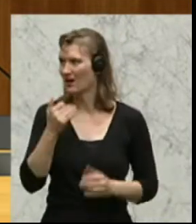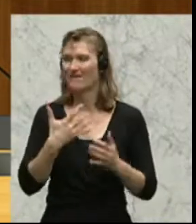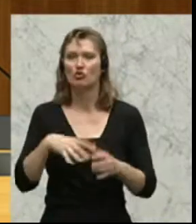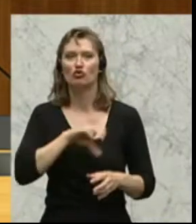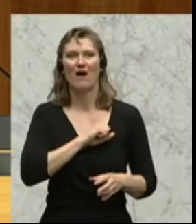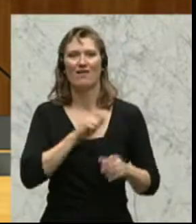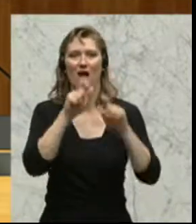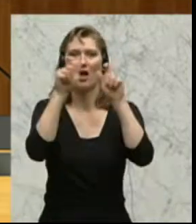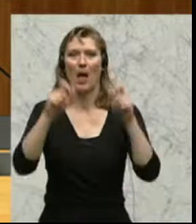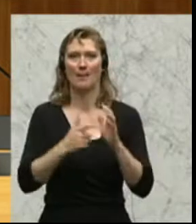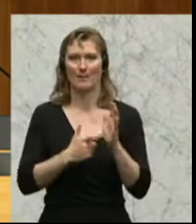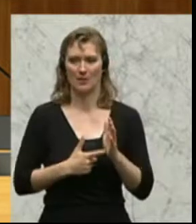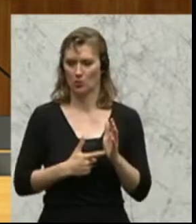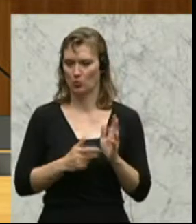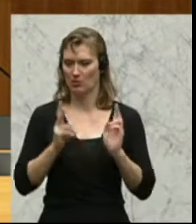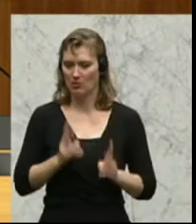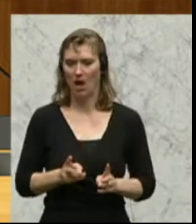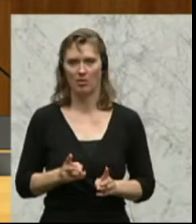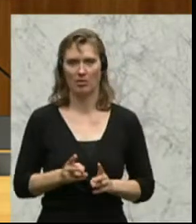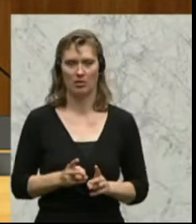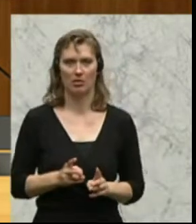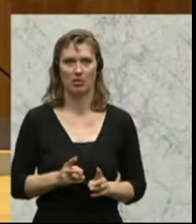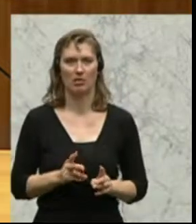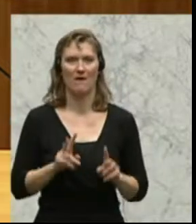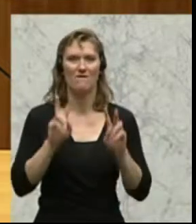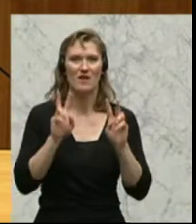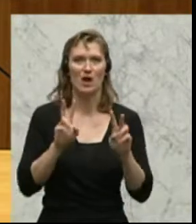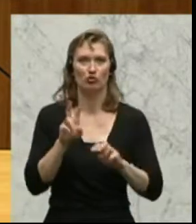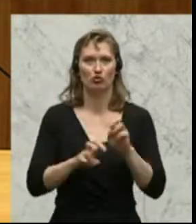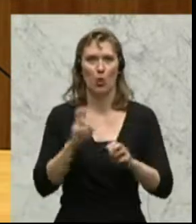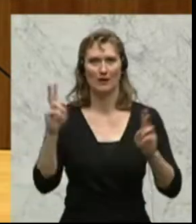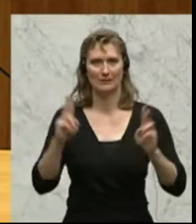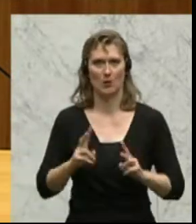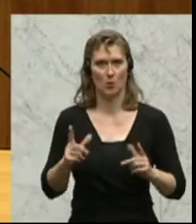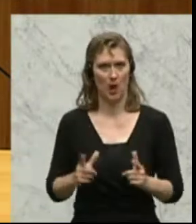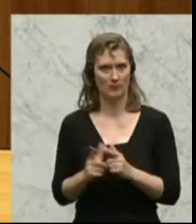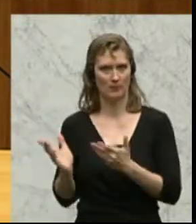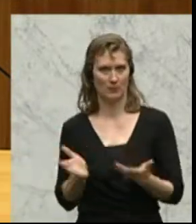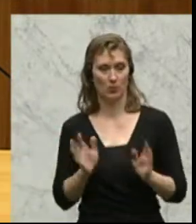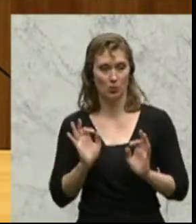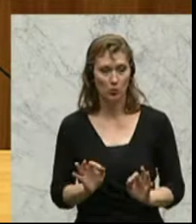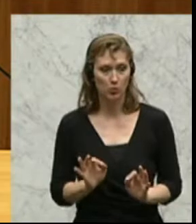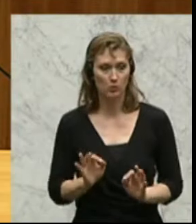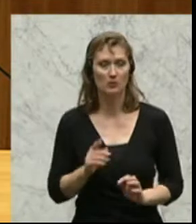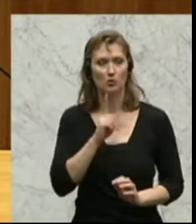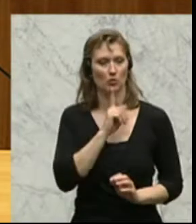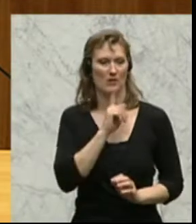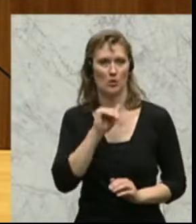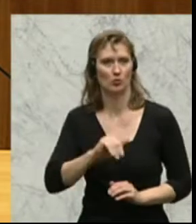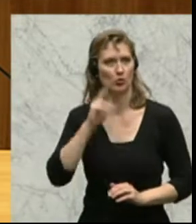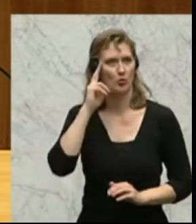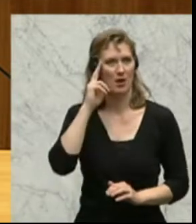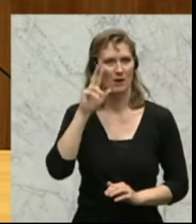eine wirkliche Steuersenkung auch leisten können? Für uns ist es zu wenig, darüber nachzudenken, wie man von der einen